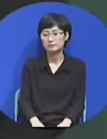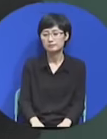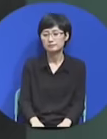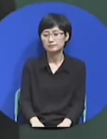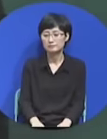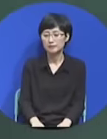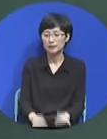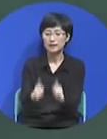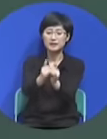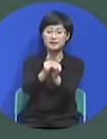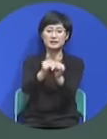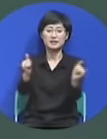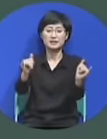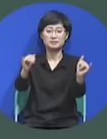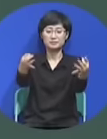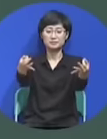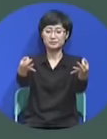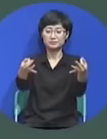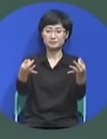사람 앞에서 한 거예요.